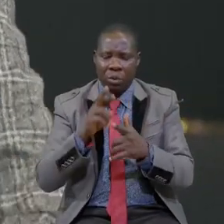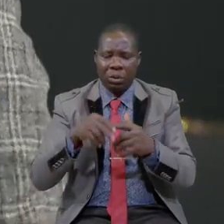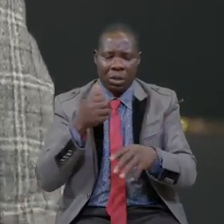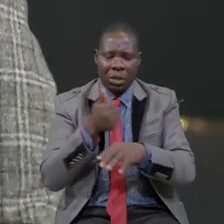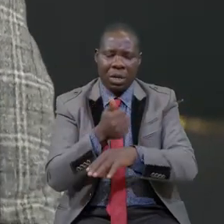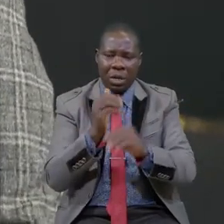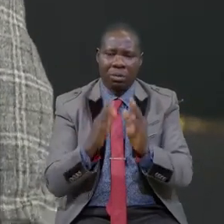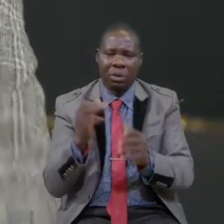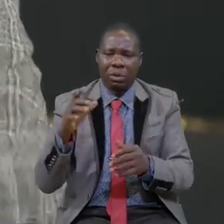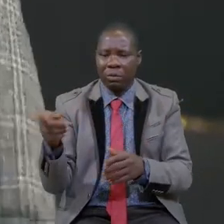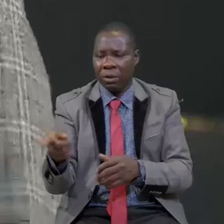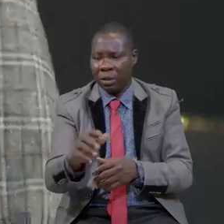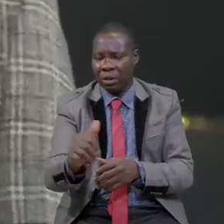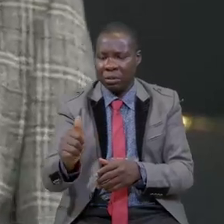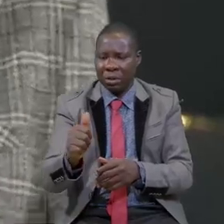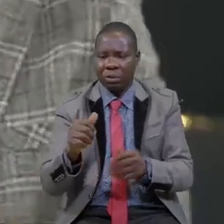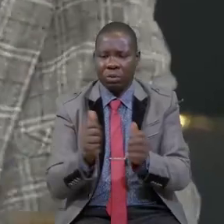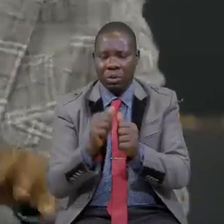ni